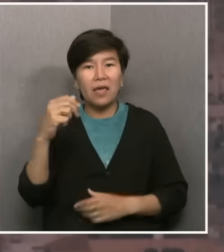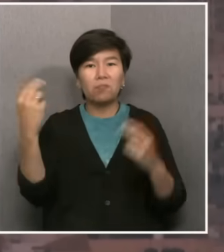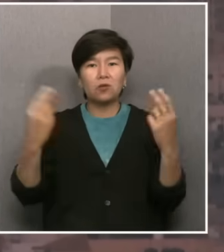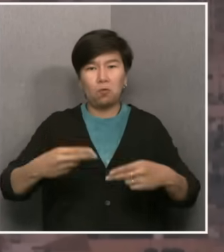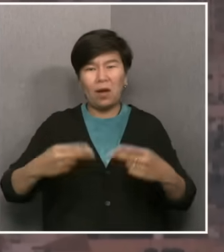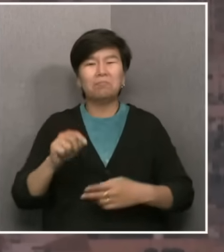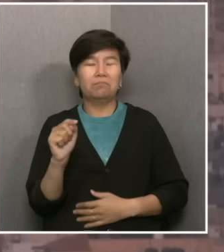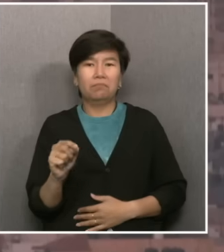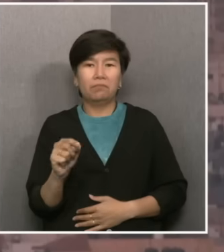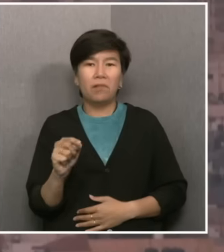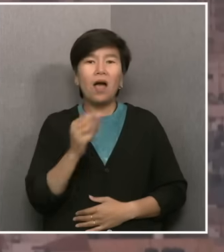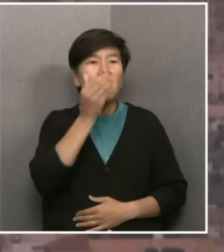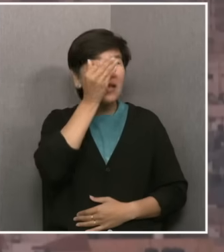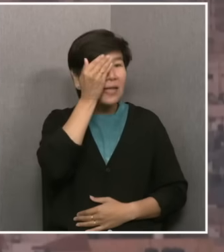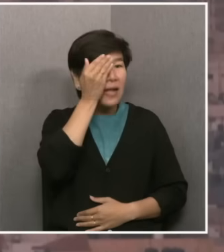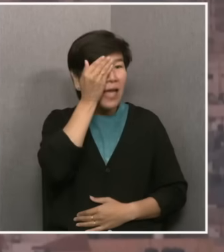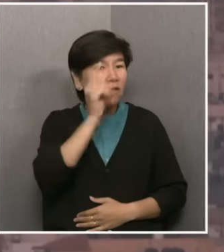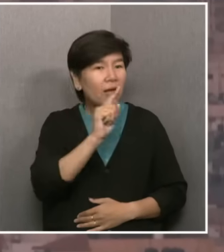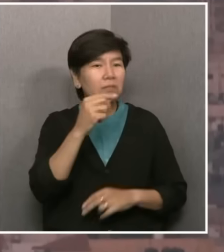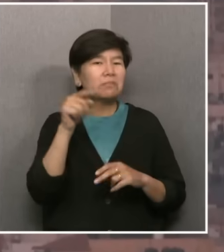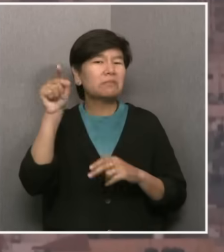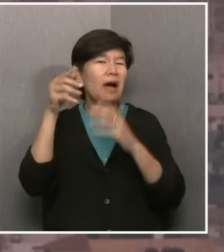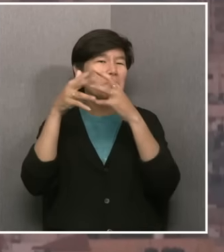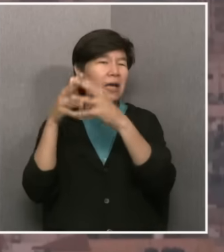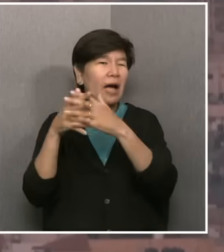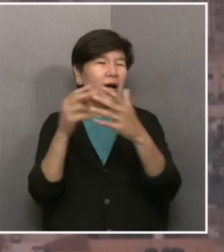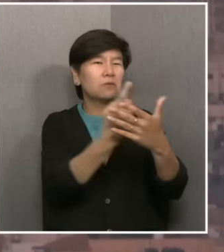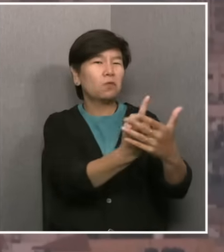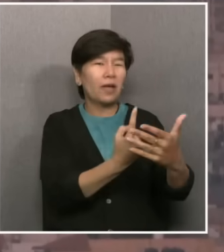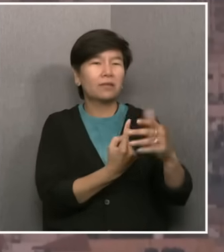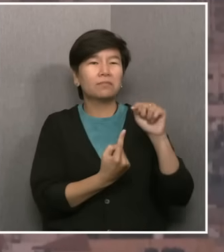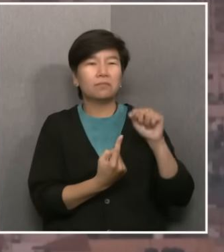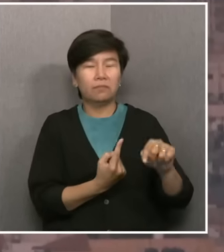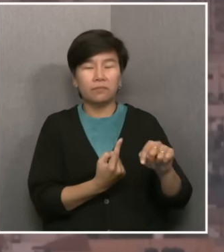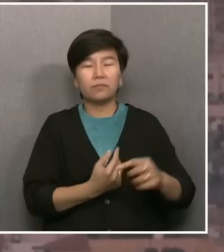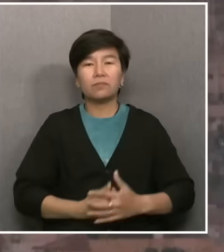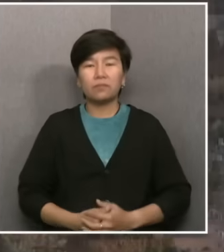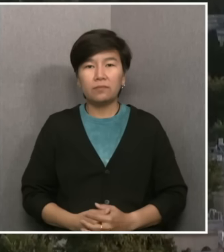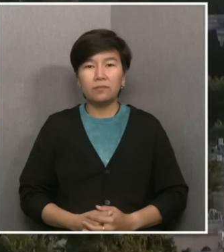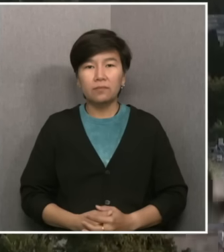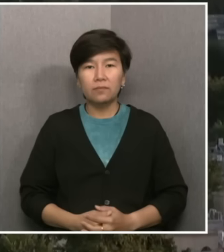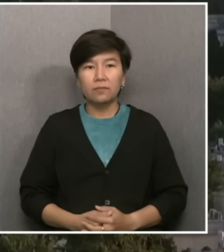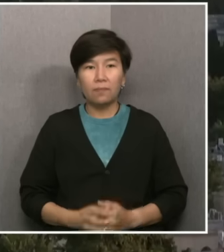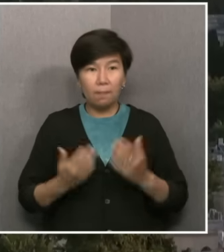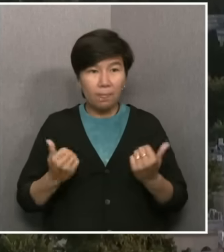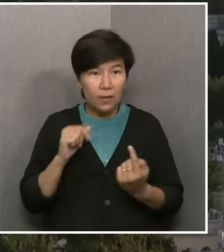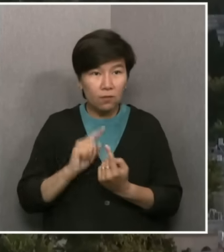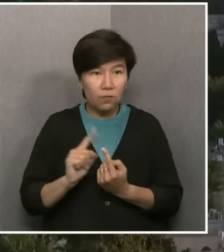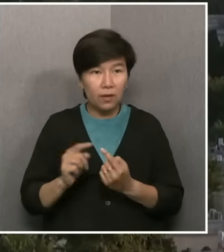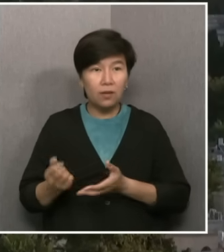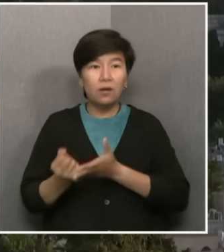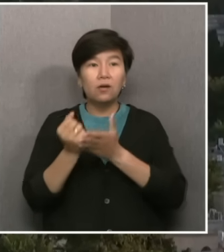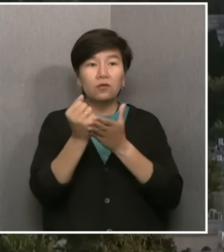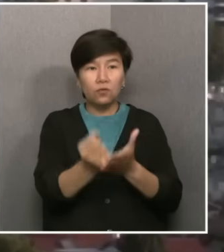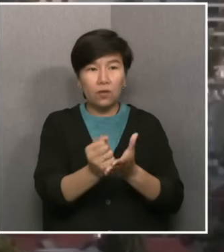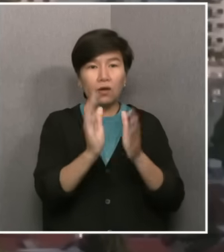แทนที่อิสราเอลทำในนามของสหรัฐค่ะส่วนภารกิจการส่งมอบความช่วยเหลือด้านมนุษยธรรมเข้าไป